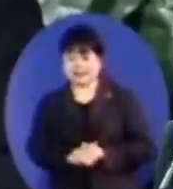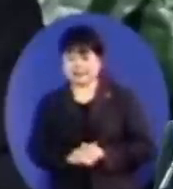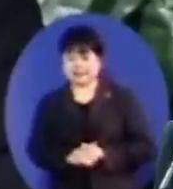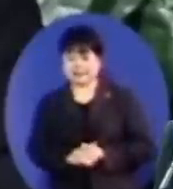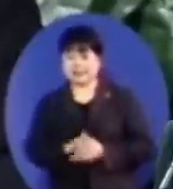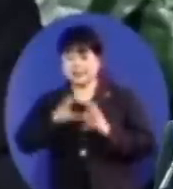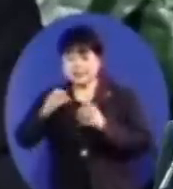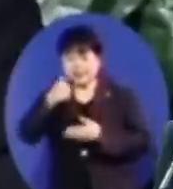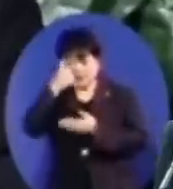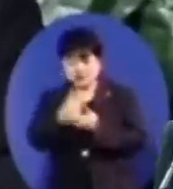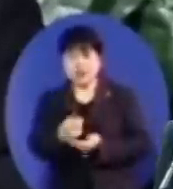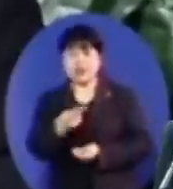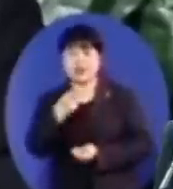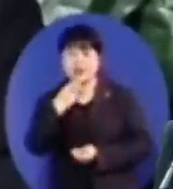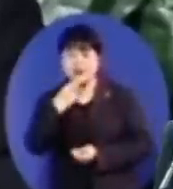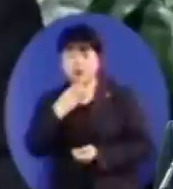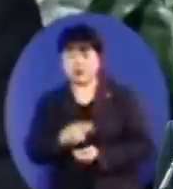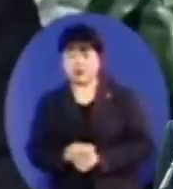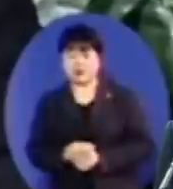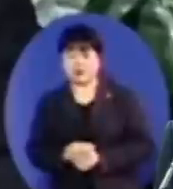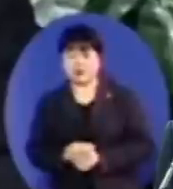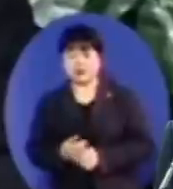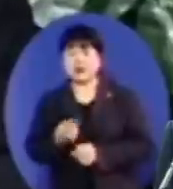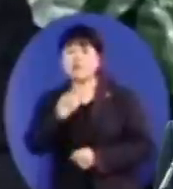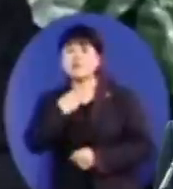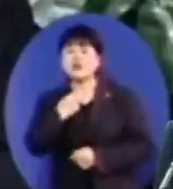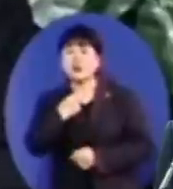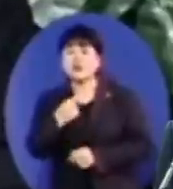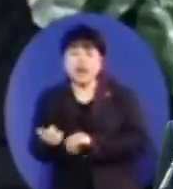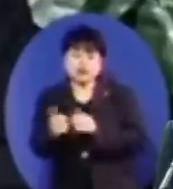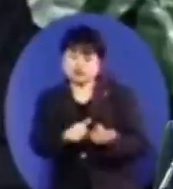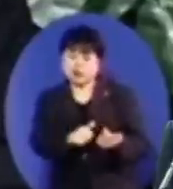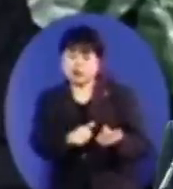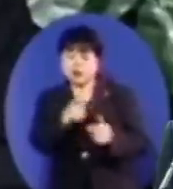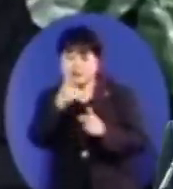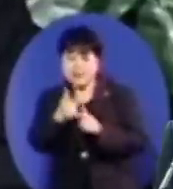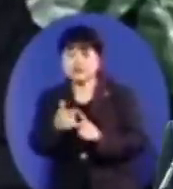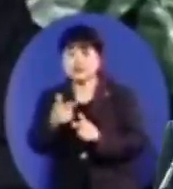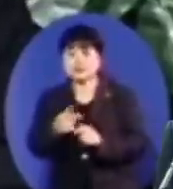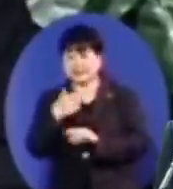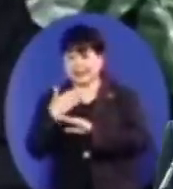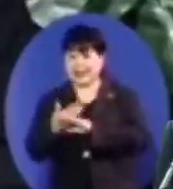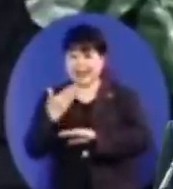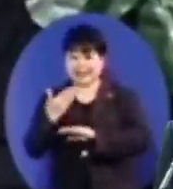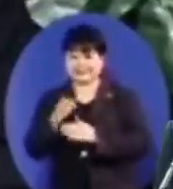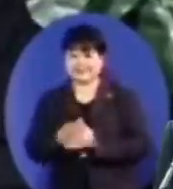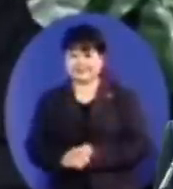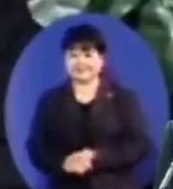일생에 죄를 짓고 죽는 것입니다. 그러나 예수님은 내용이 달라요.